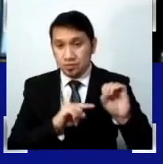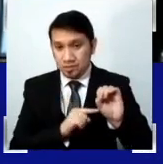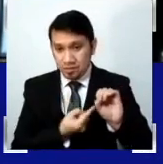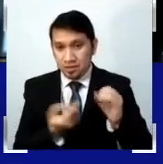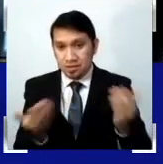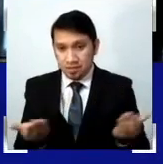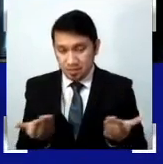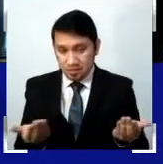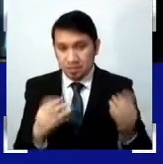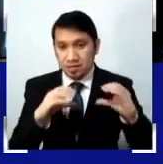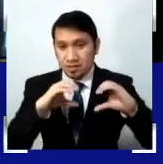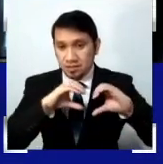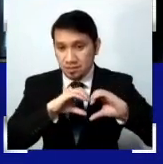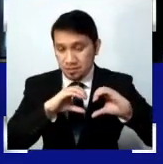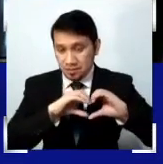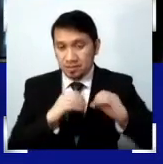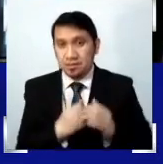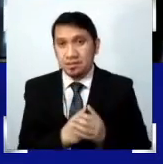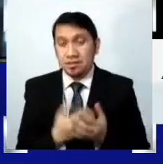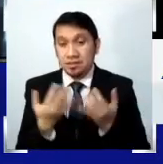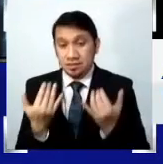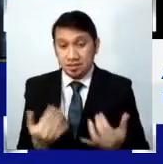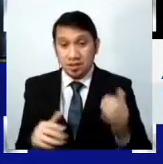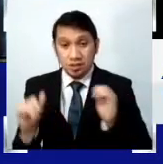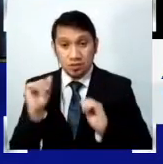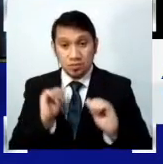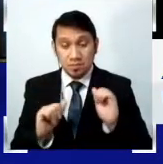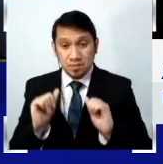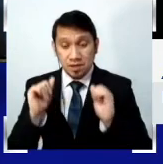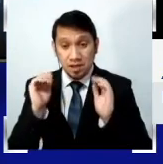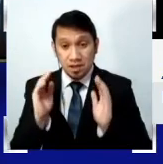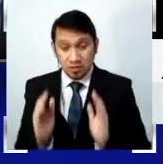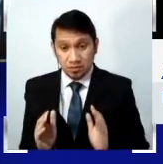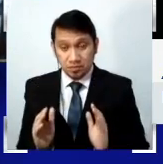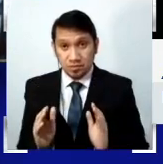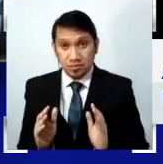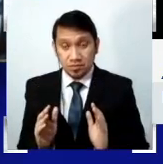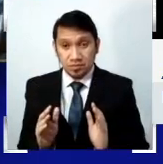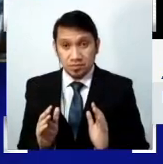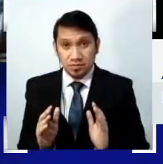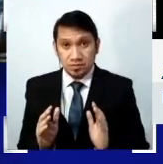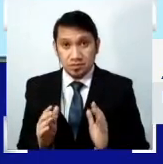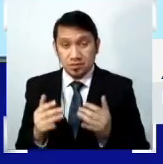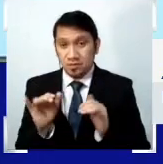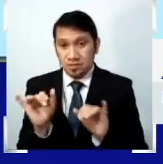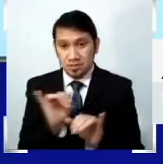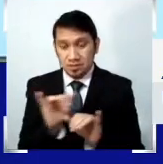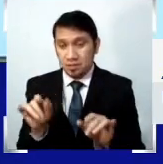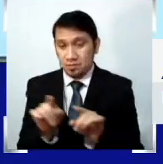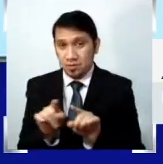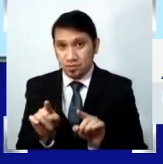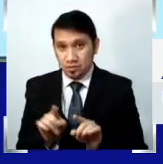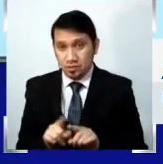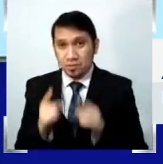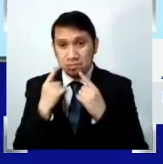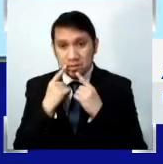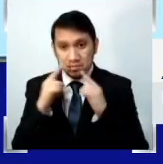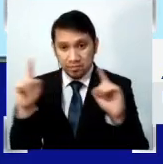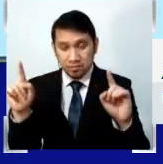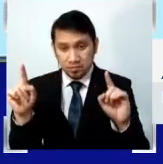ang mga artista sa GMA ay sumisikat na kamukha ng pagsikat mo. You are the